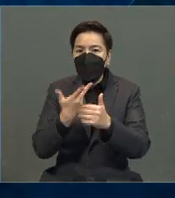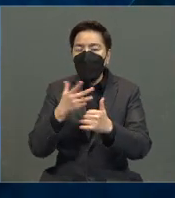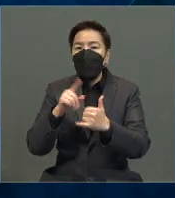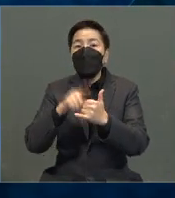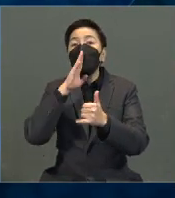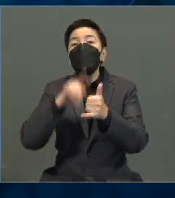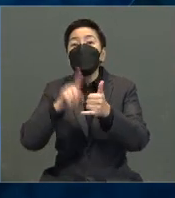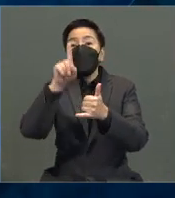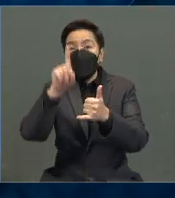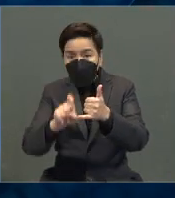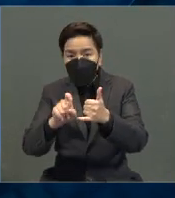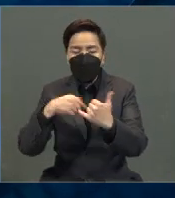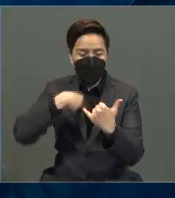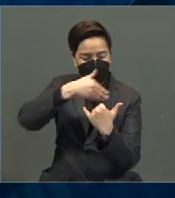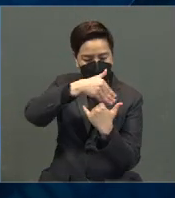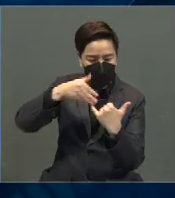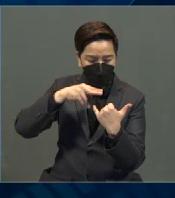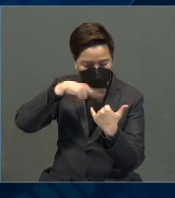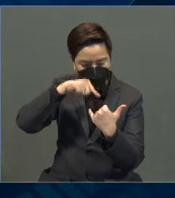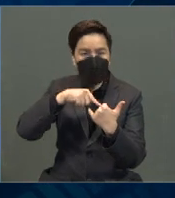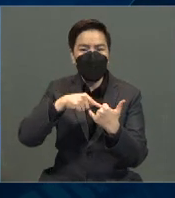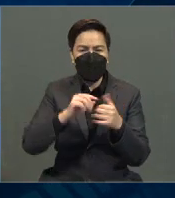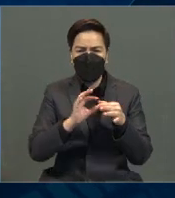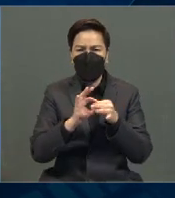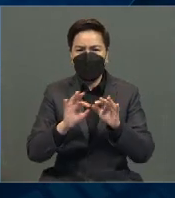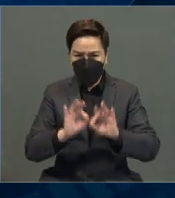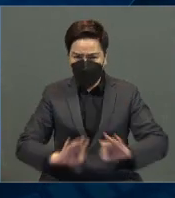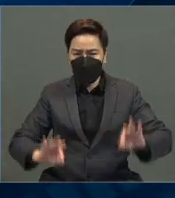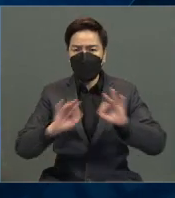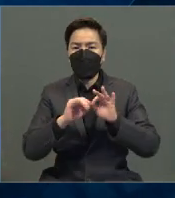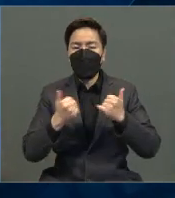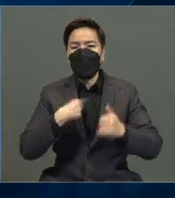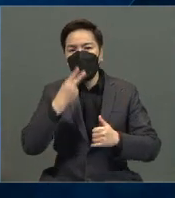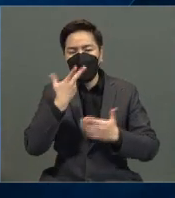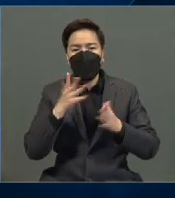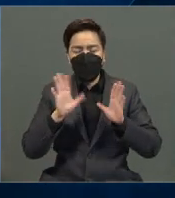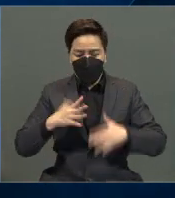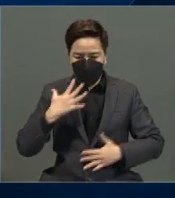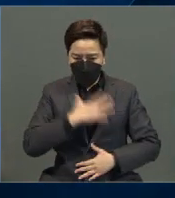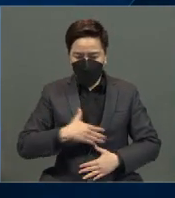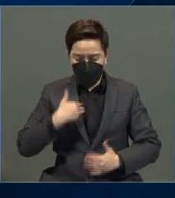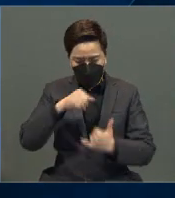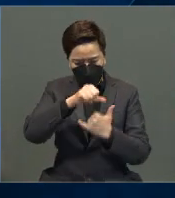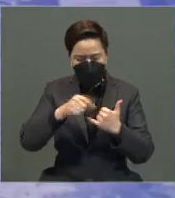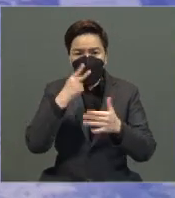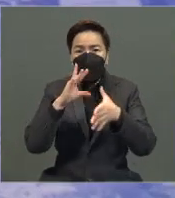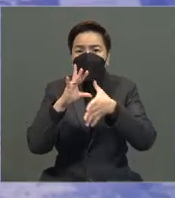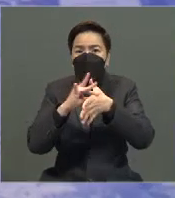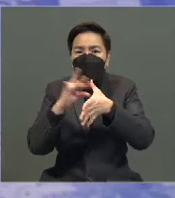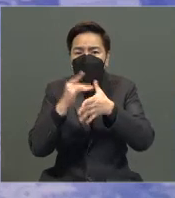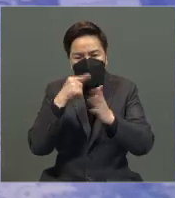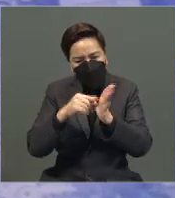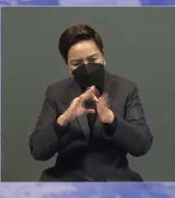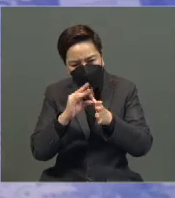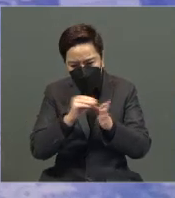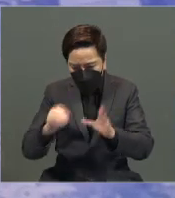สูตรนะครับหลังเสียชีวิตสิ่งเหล่านี้มีความสำคัญมากนอกจากดูรูปลักษณ์ภายนอกการผ่าแล้วชิ้นเนื้อที่ต้องส่งตรวจ